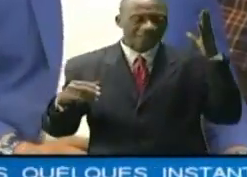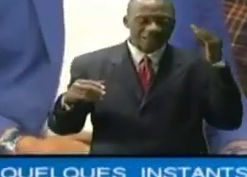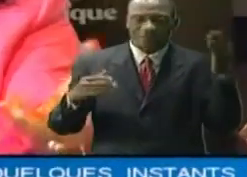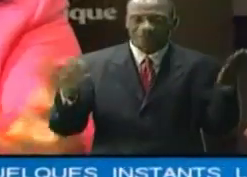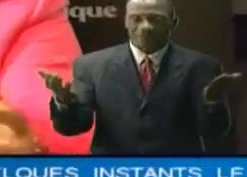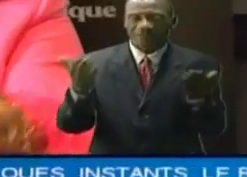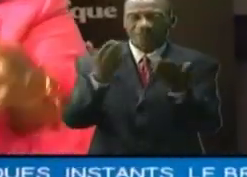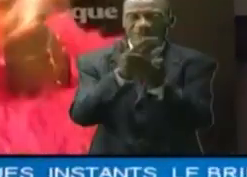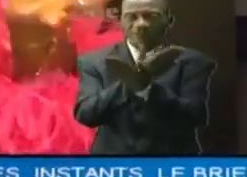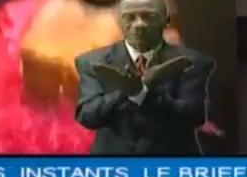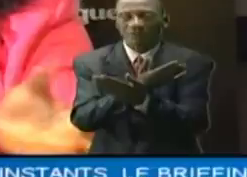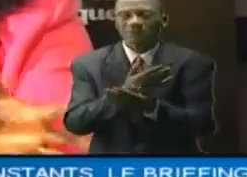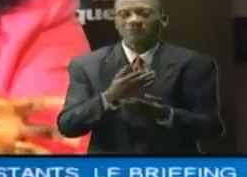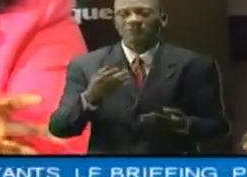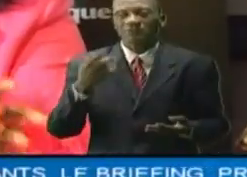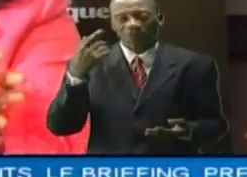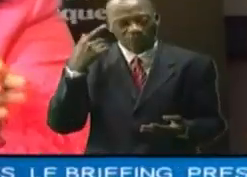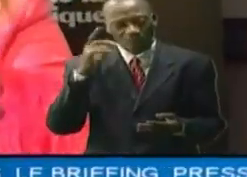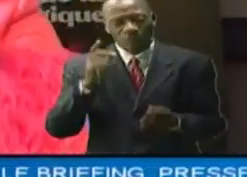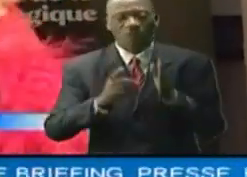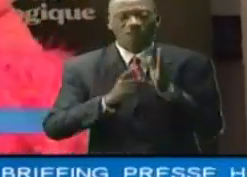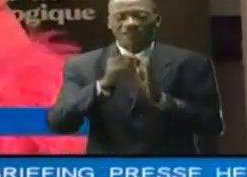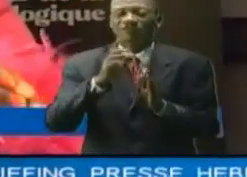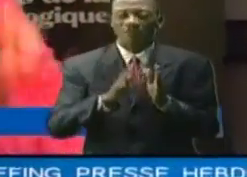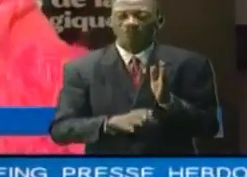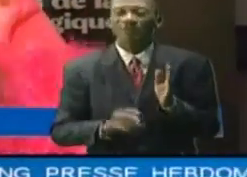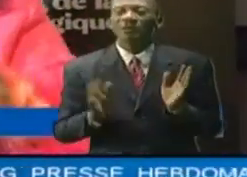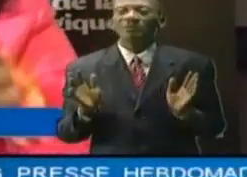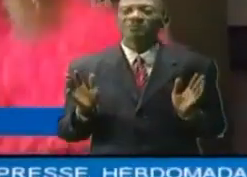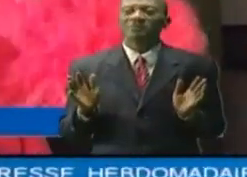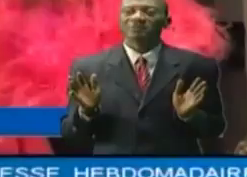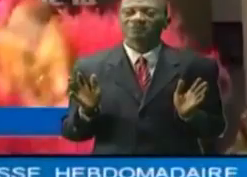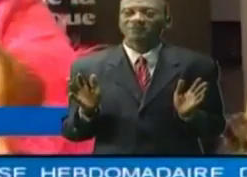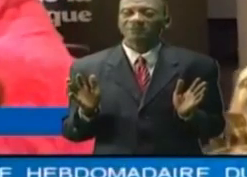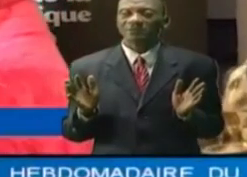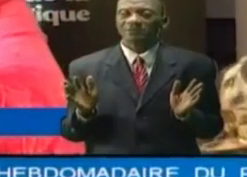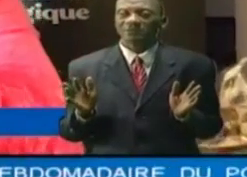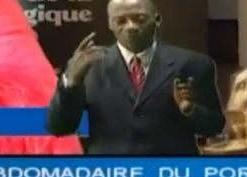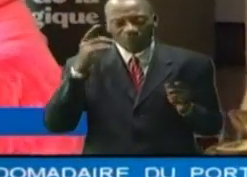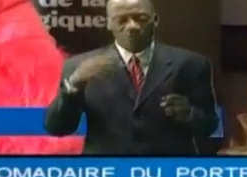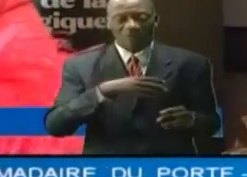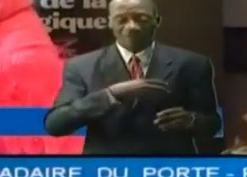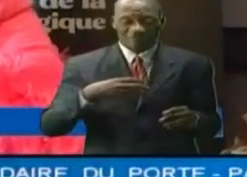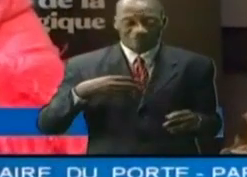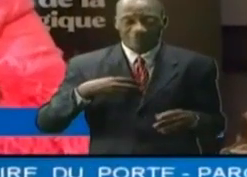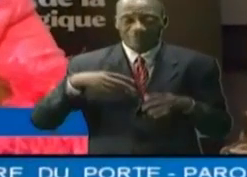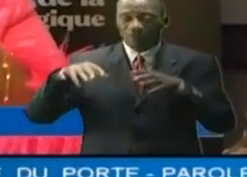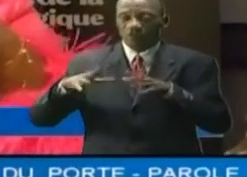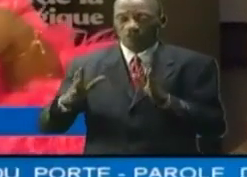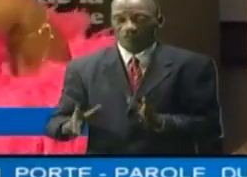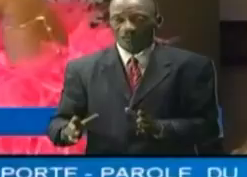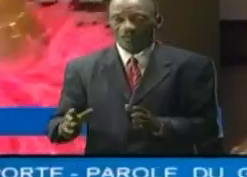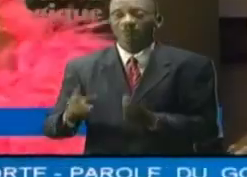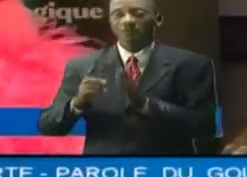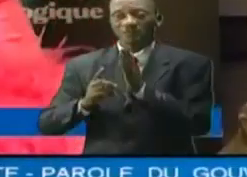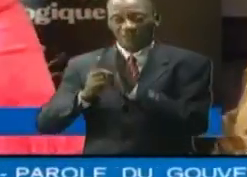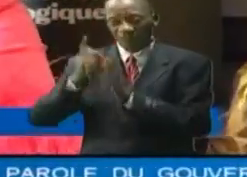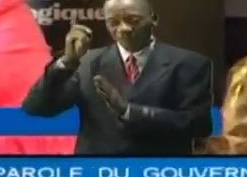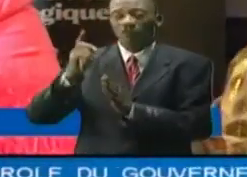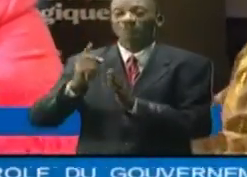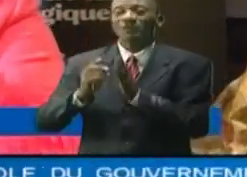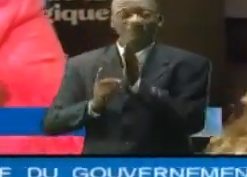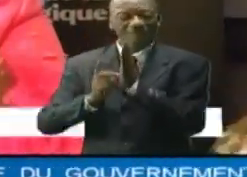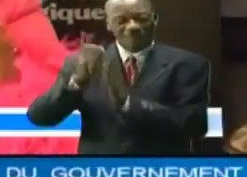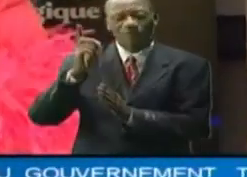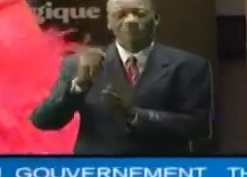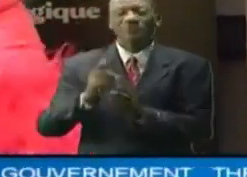réussi à travailler en synergie, comment est-ce que le gouvernement ivoirien a réussi à accompagner les femmes dans la démarche de acquérir